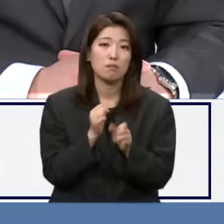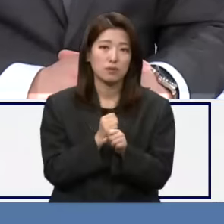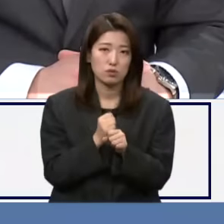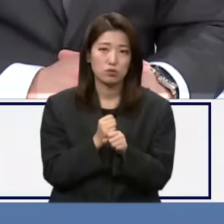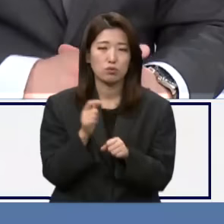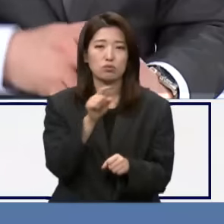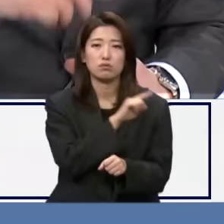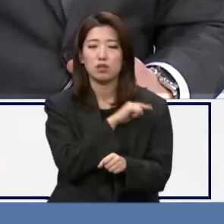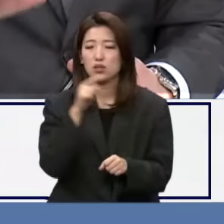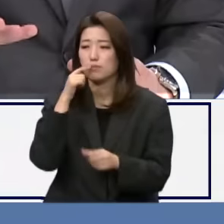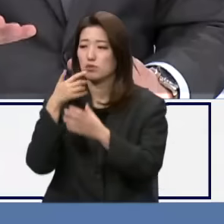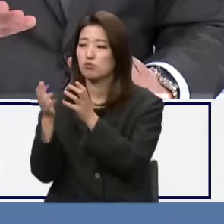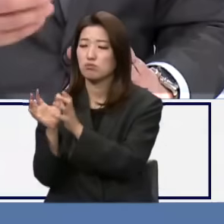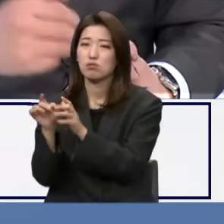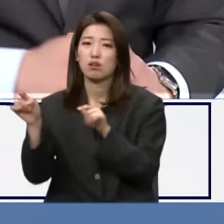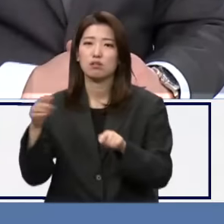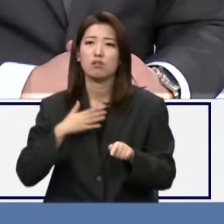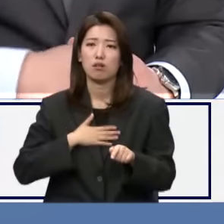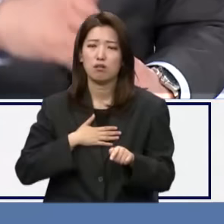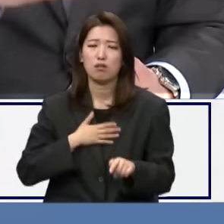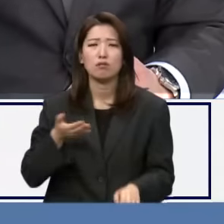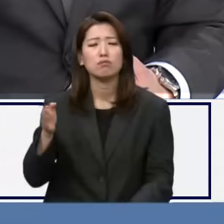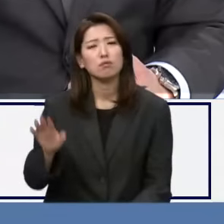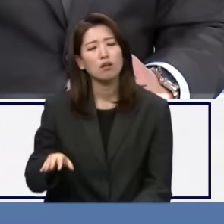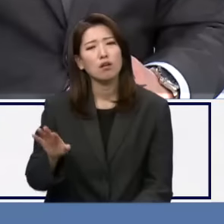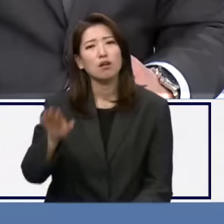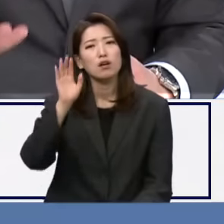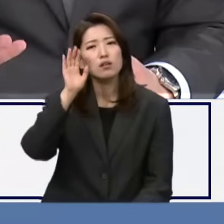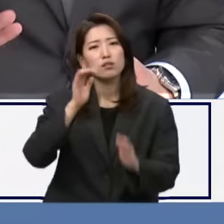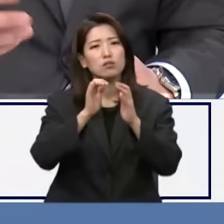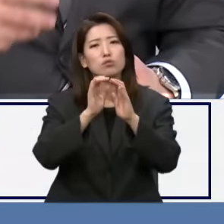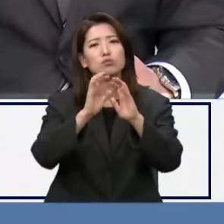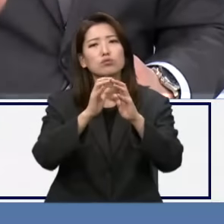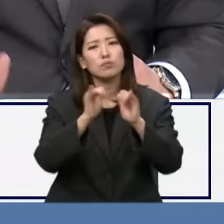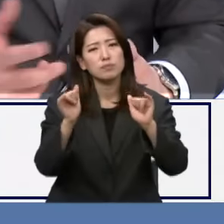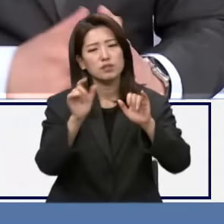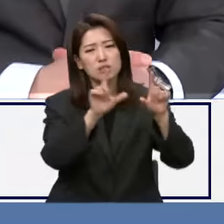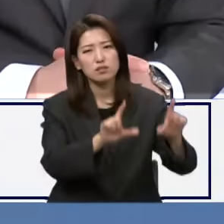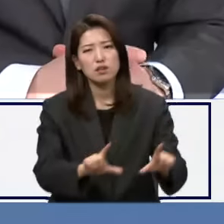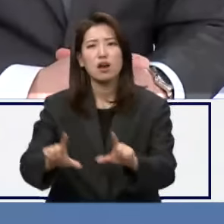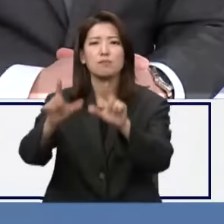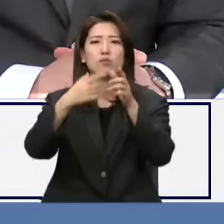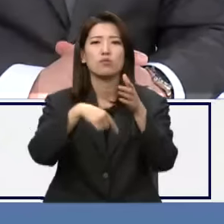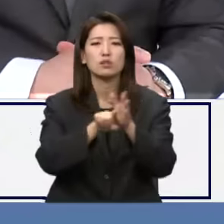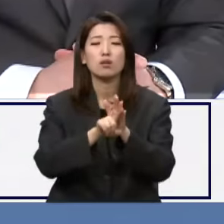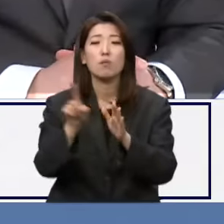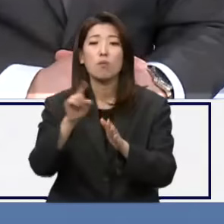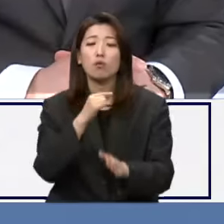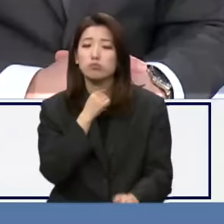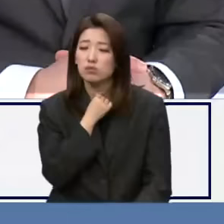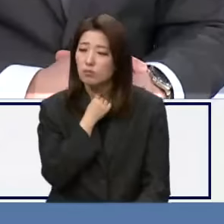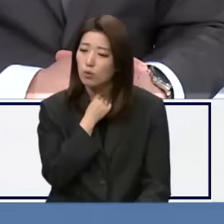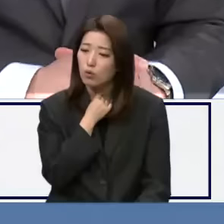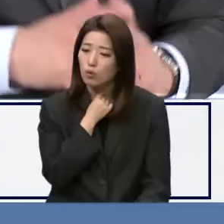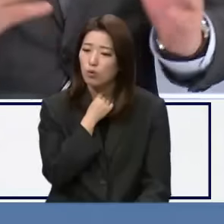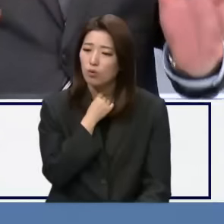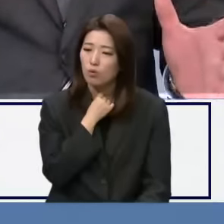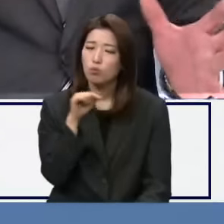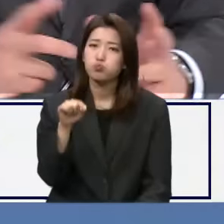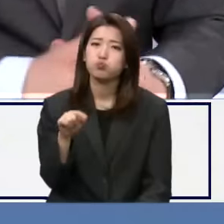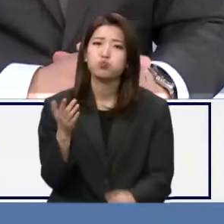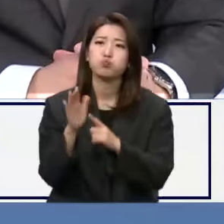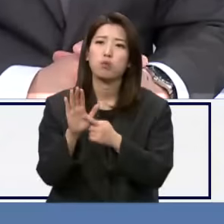그래도 민생과 뭔가 미래를 얘기하고 우리가 22대 총선이 되면은 뭘 하겠다고 얘기해야 되는데 그게 특검을 공약으로 내세우는이